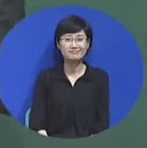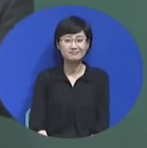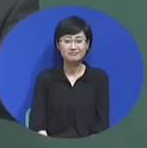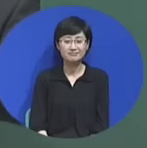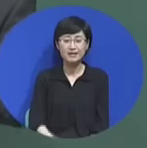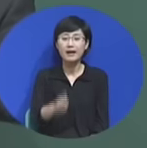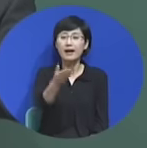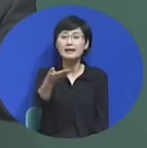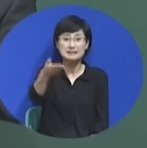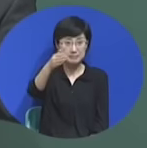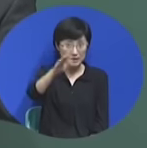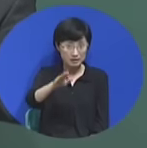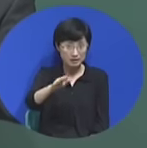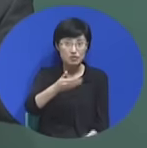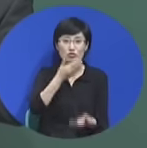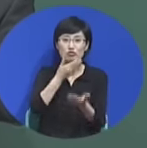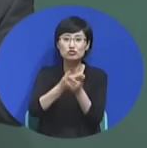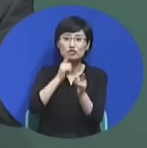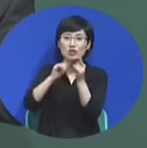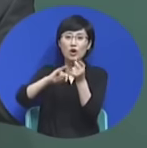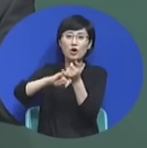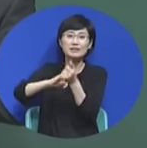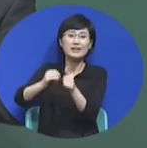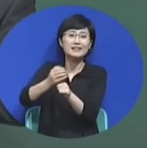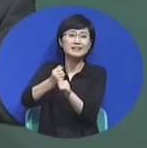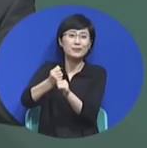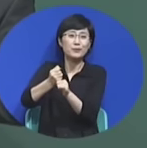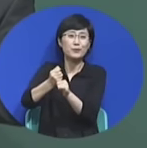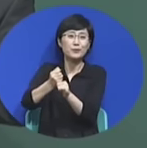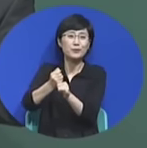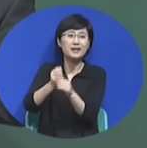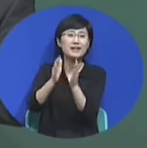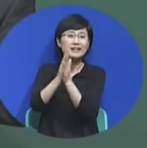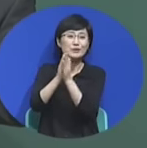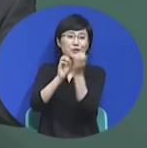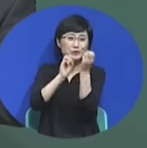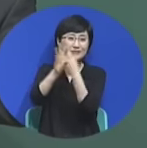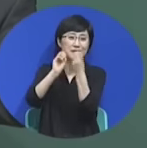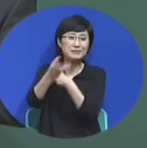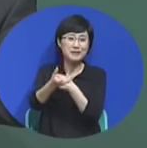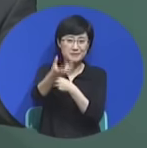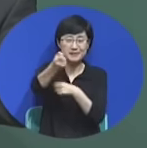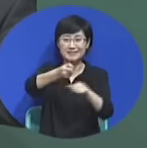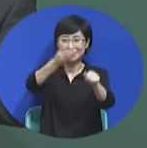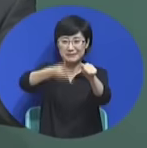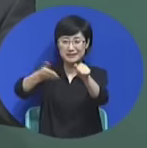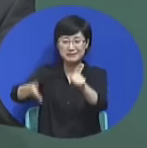因为我的字体实在是不好看. 그러나 중요한 언약을 오늘 제가 꼭 잡고 응답받는 시간 되기 바랍니다.